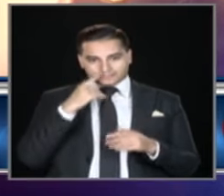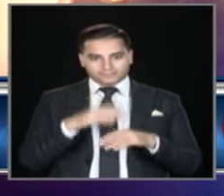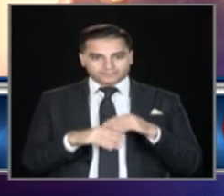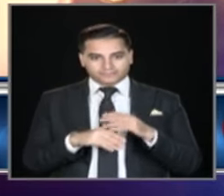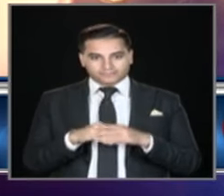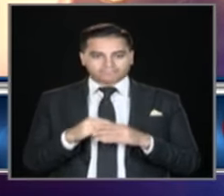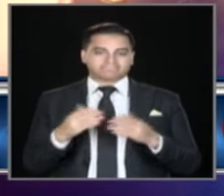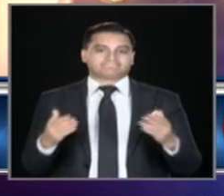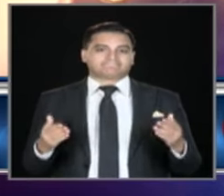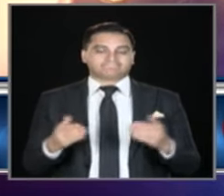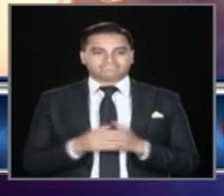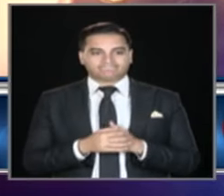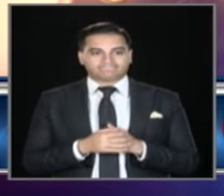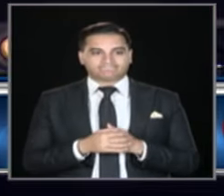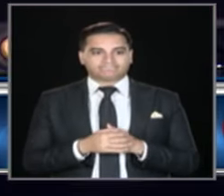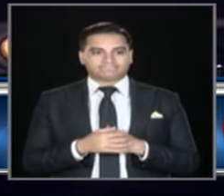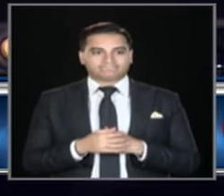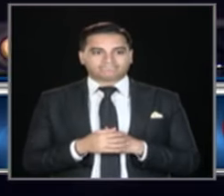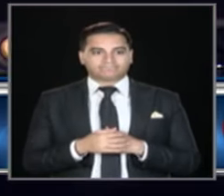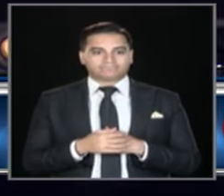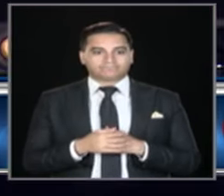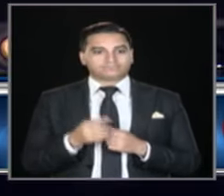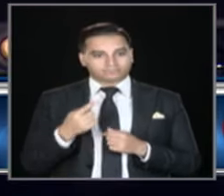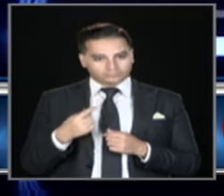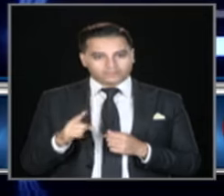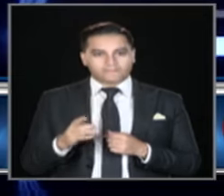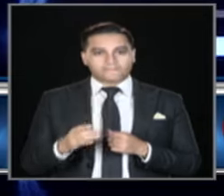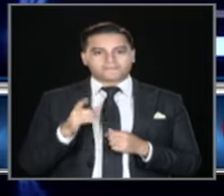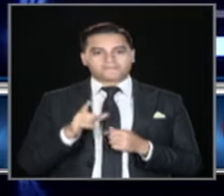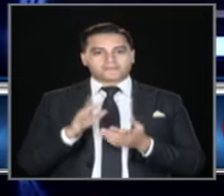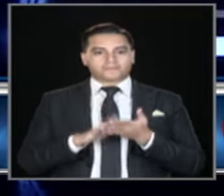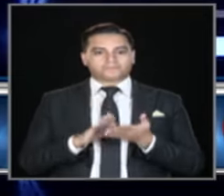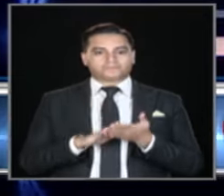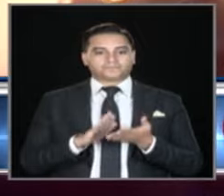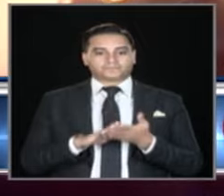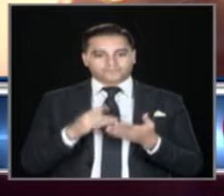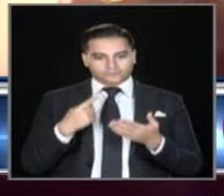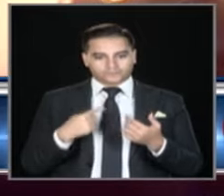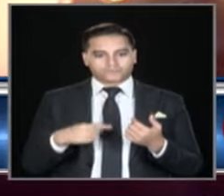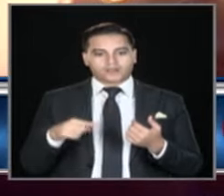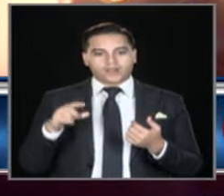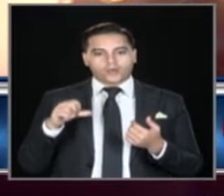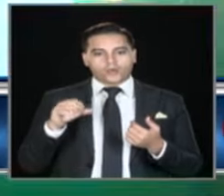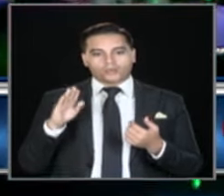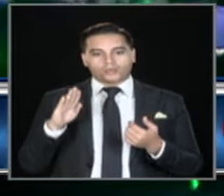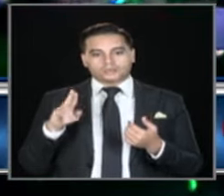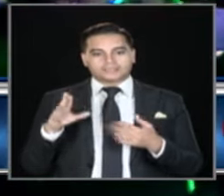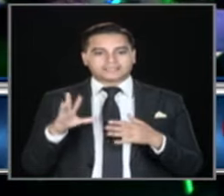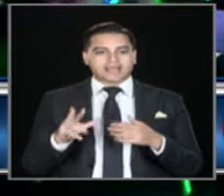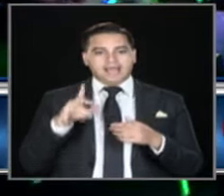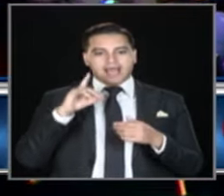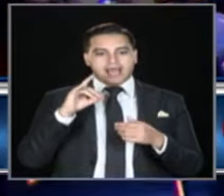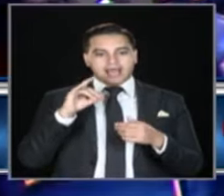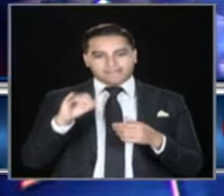2 واح صح ايوه ويست هام برافو عليك وتعدلت الهدف الثاني برافو عليك